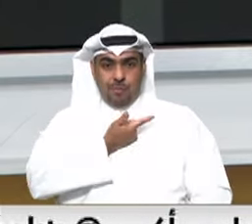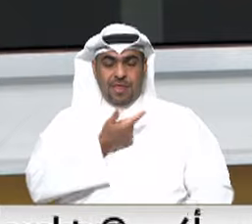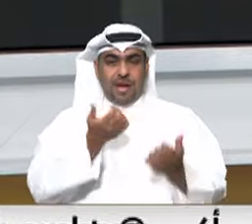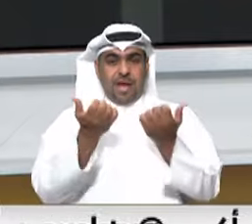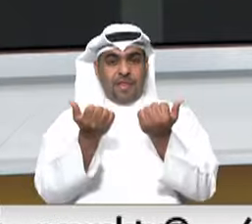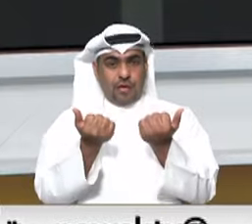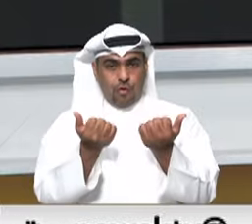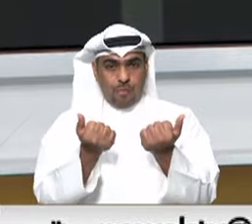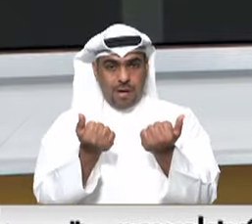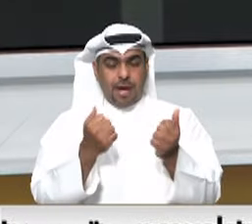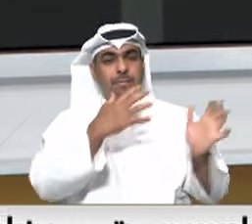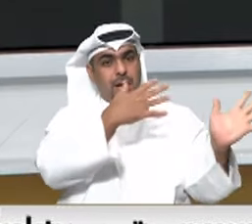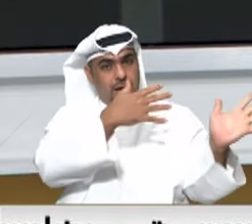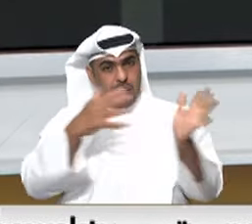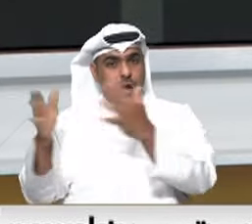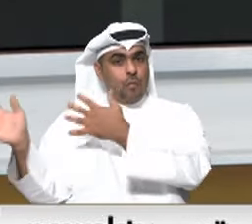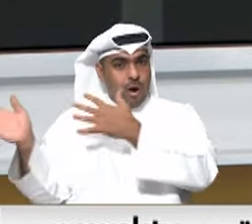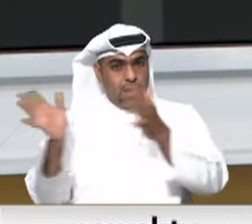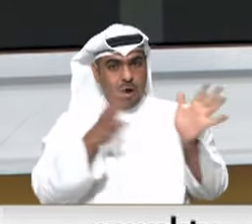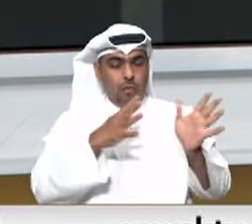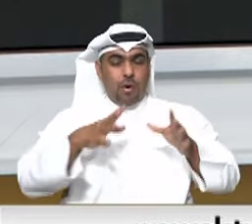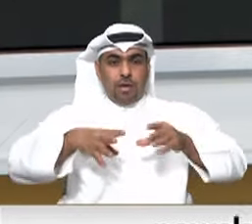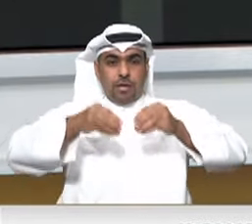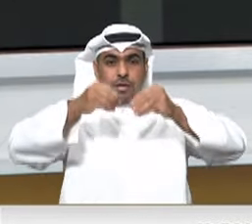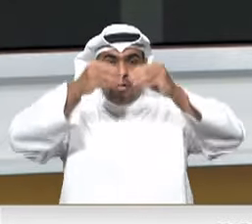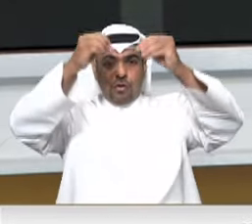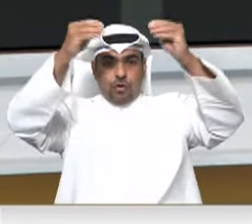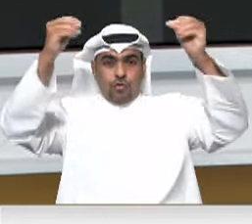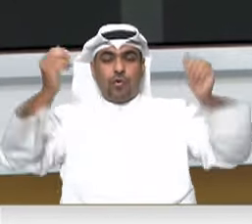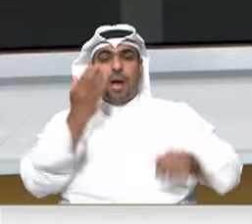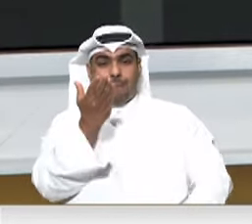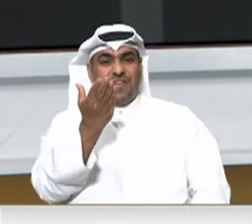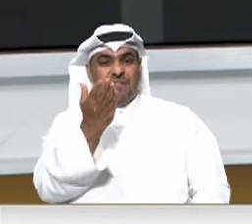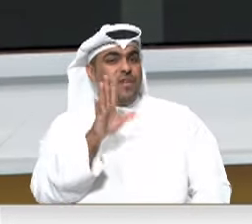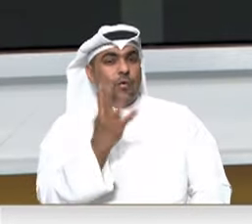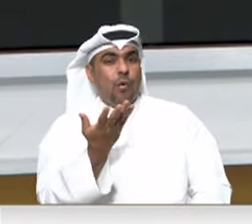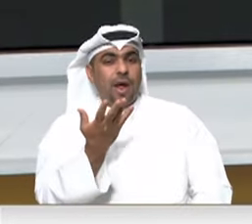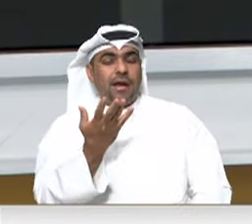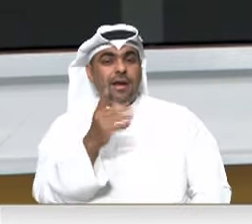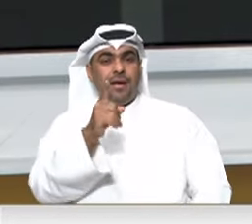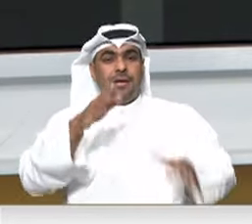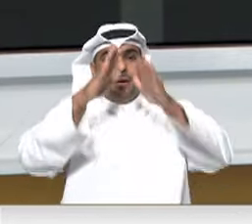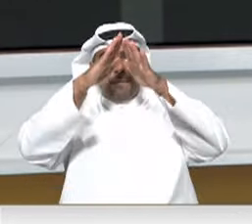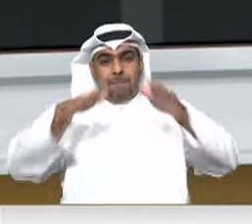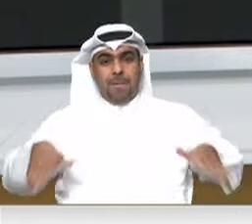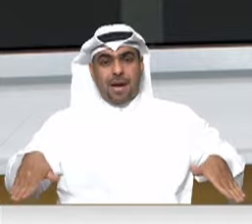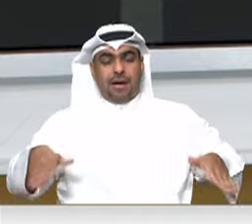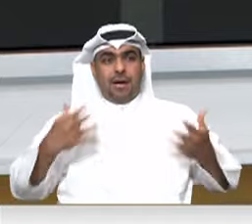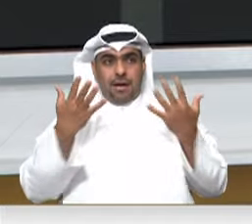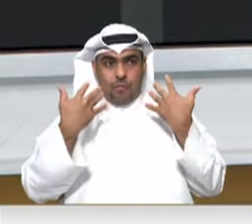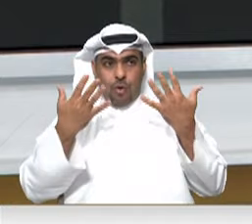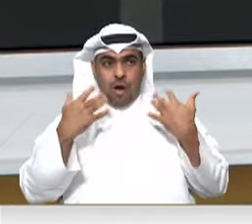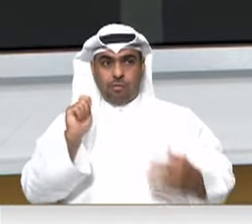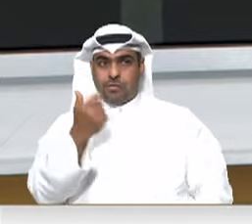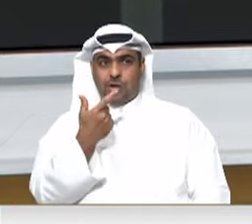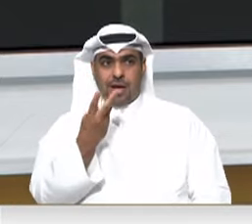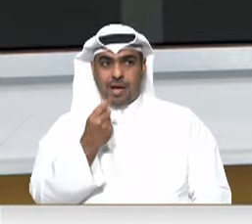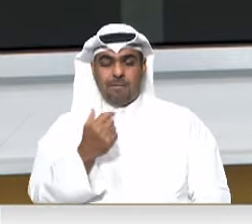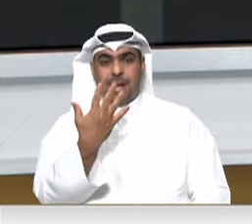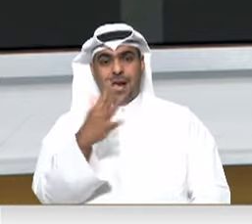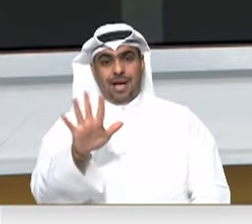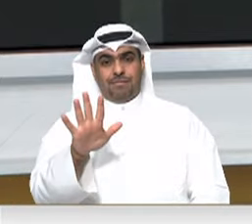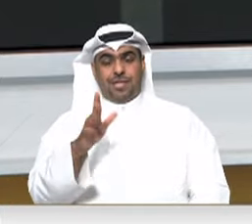تزيد نشاط في الرياح، ممكن تثير الغبار خاصة على المناطق المكشوفة تصل سرعتها ل 50 كيلومتر في الساعة. درجة الحرارة